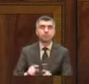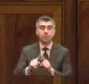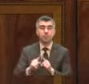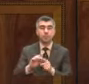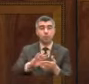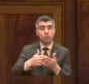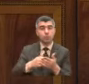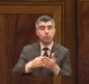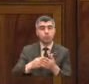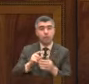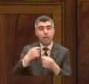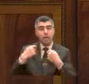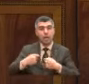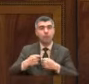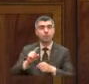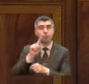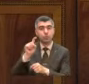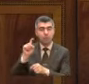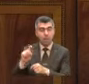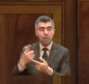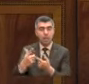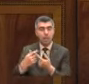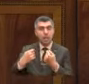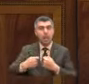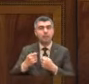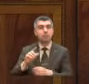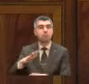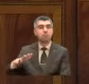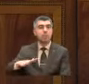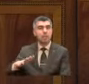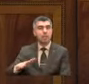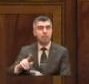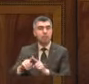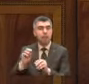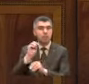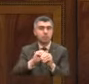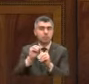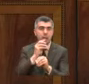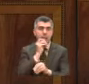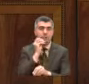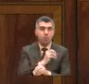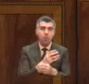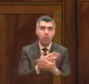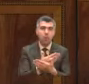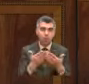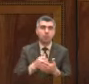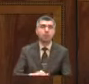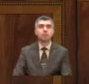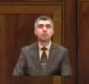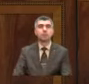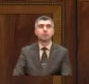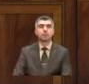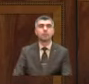رؤساء الجماعات، من رؤساء الجماعات القرويه الى رؤساء ديال المدن الكبرى، باش يمكن لهم يعالجوا هذه الاشكاليات ديال النفايات ديال التطهير السائل. باغي